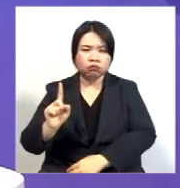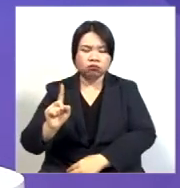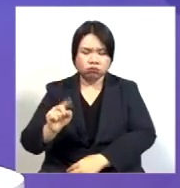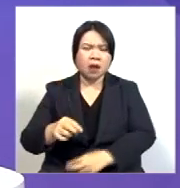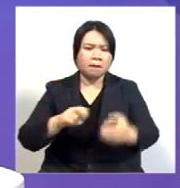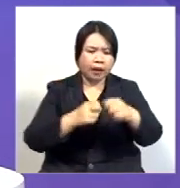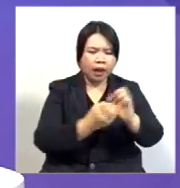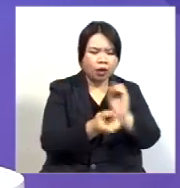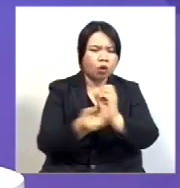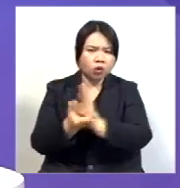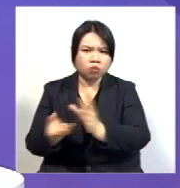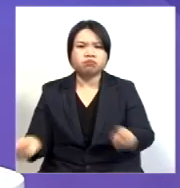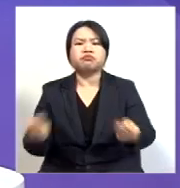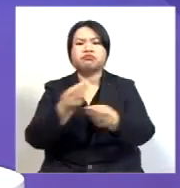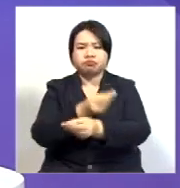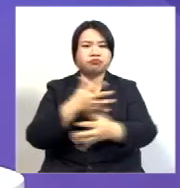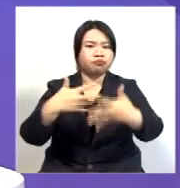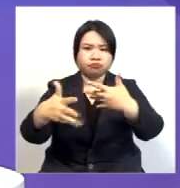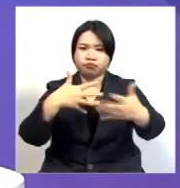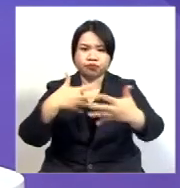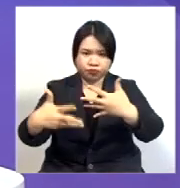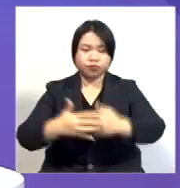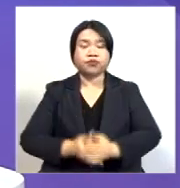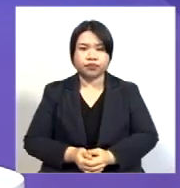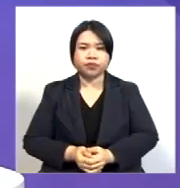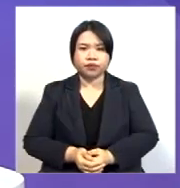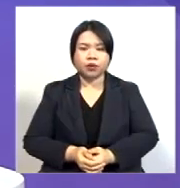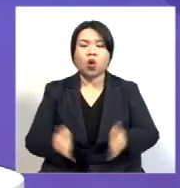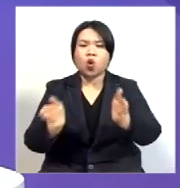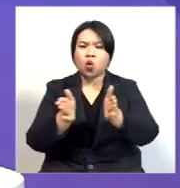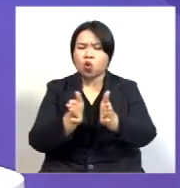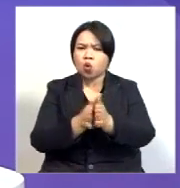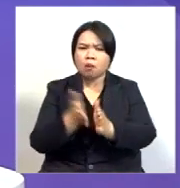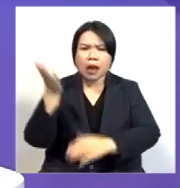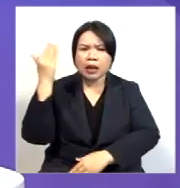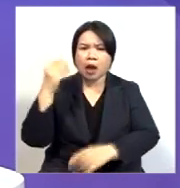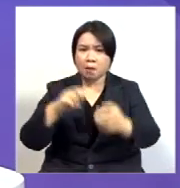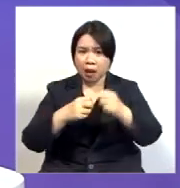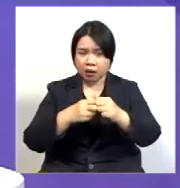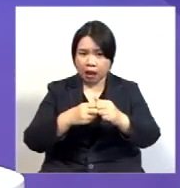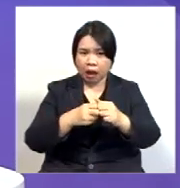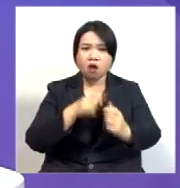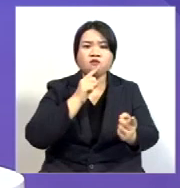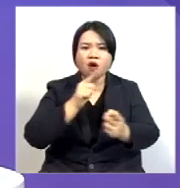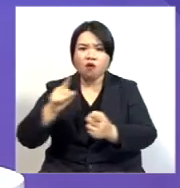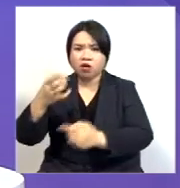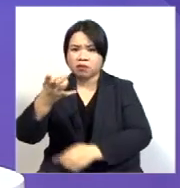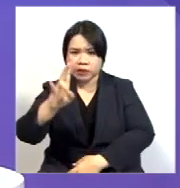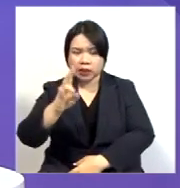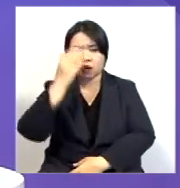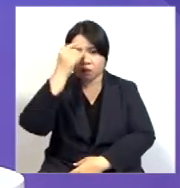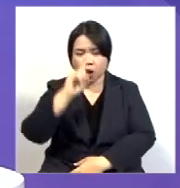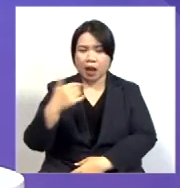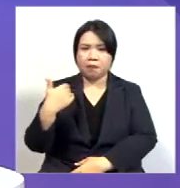ยุติข้อพิพาทกับการทางพิเศษแห่งประเทศไทยนะคะรวมแล้วที่มีต่อกันเนี่ย17คดีด้วยกันกรณี